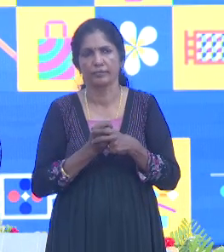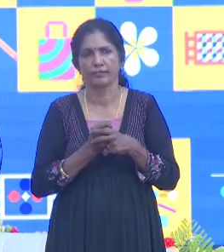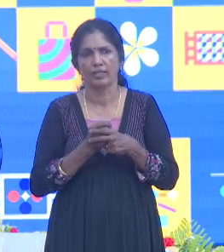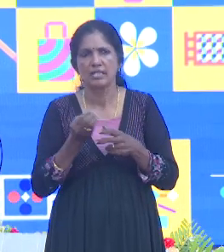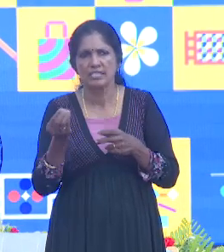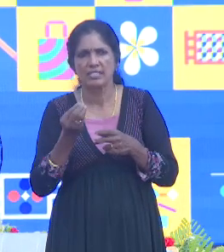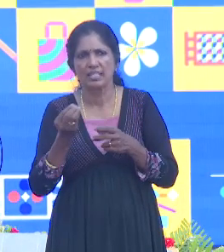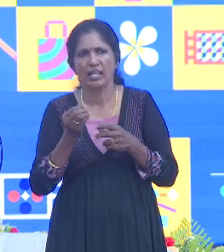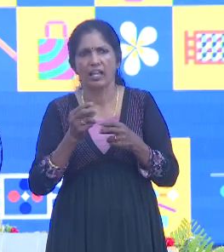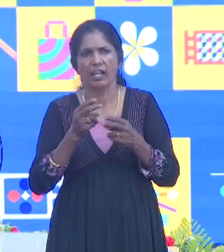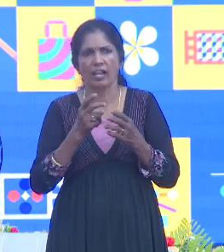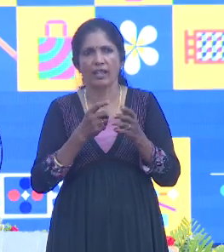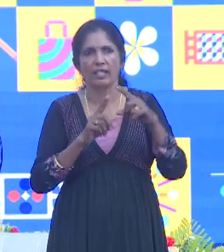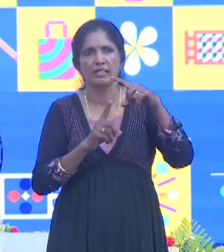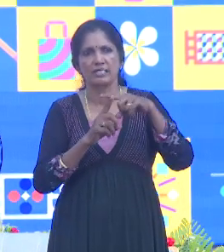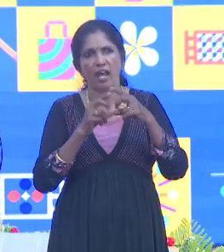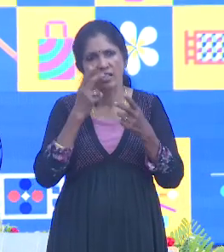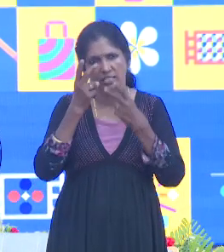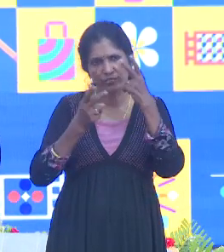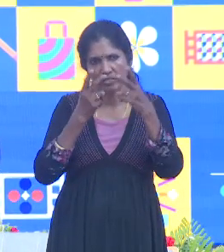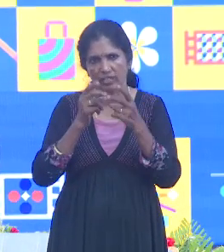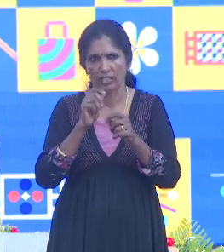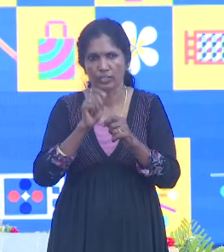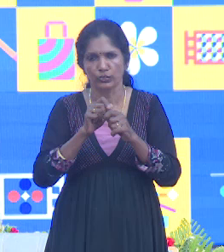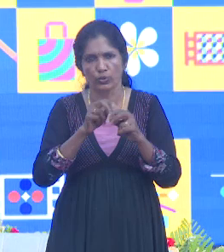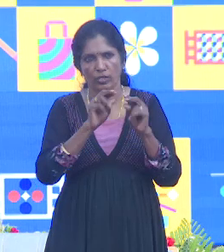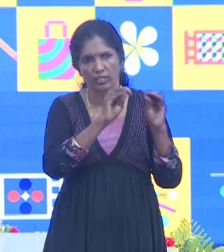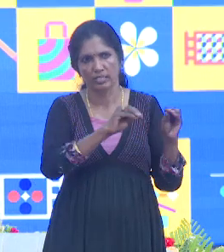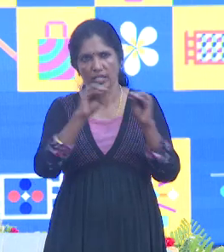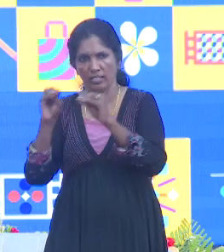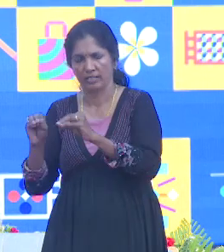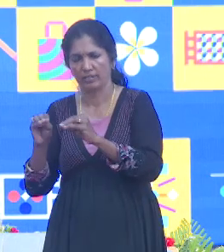ചില ട്രാൻസ്ഫറുകൾക്ക് ഇതുപോലെ എക്സംഷൻ കൊടുത്തിരുന്നു.